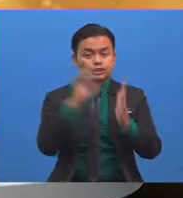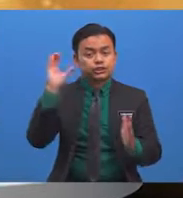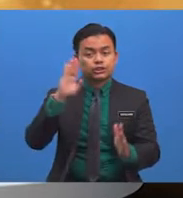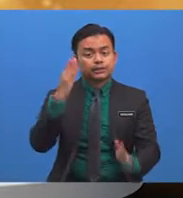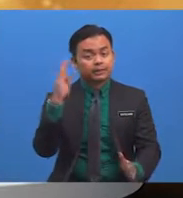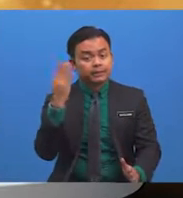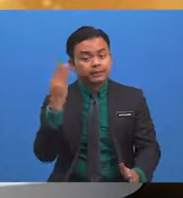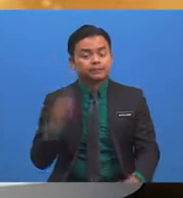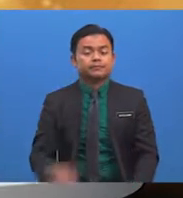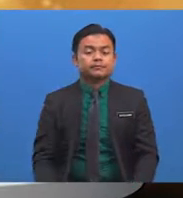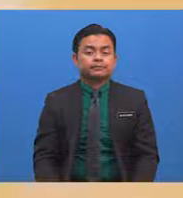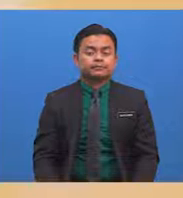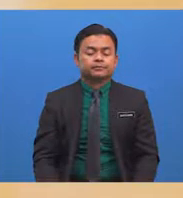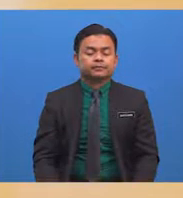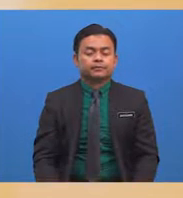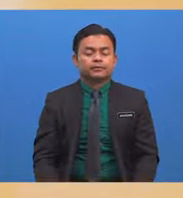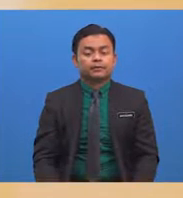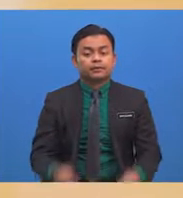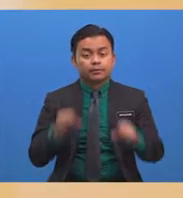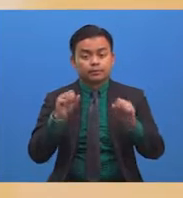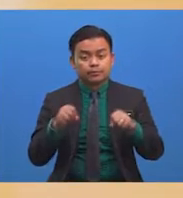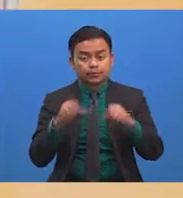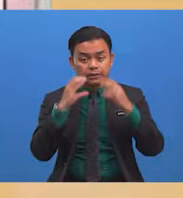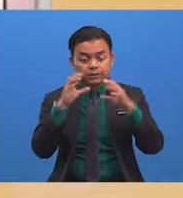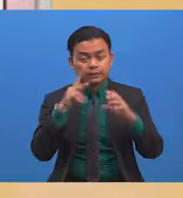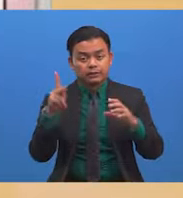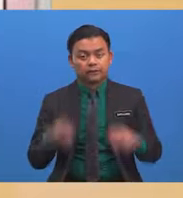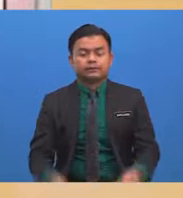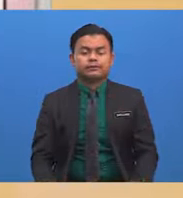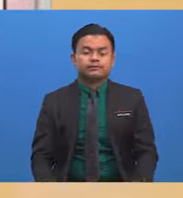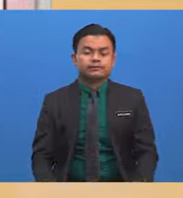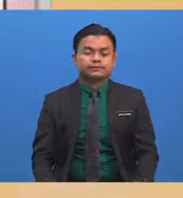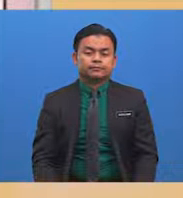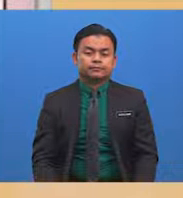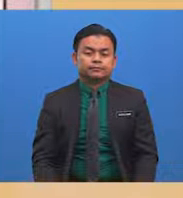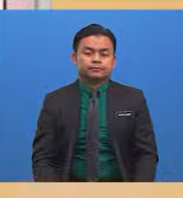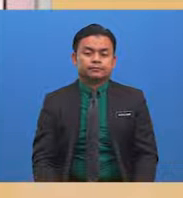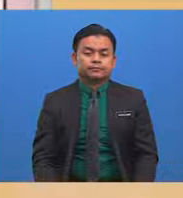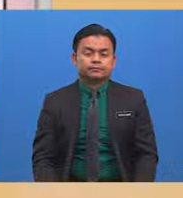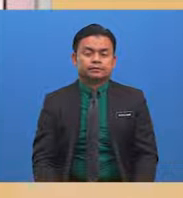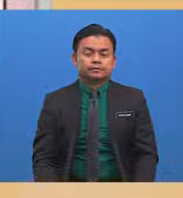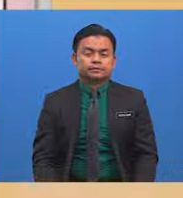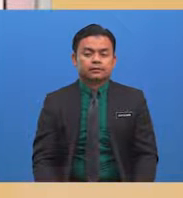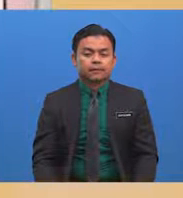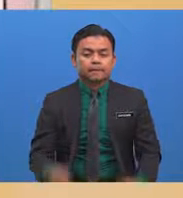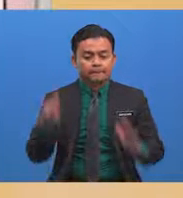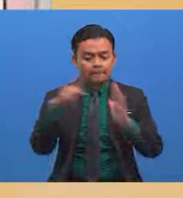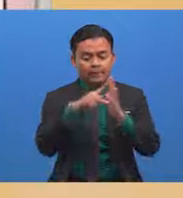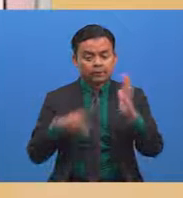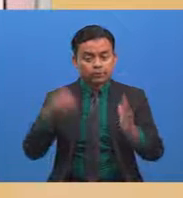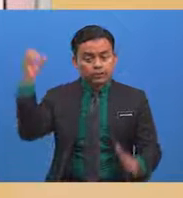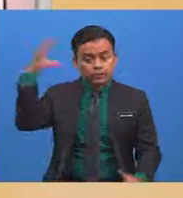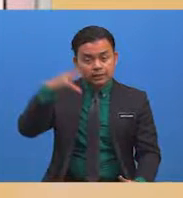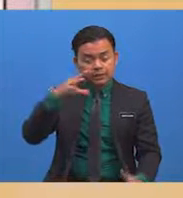itu, kamu boleh menyatakan bahawa fenomena pantulan cahaya